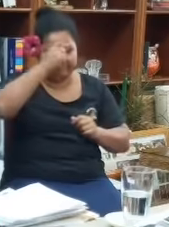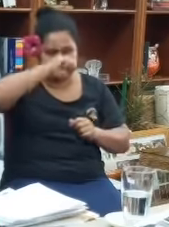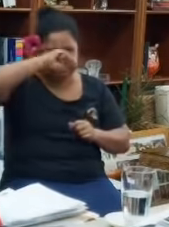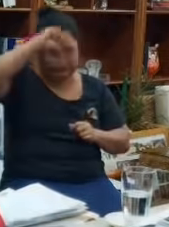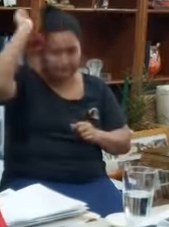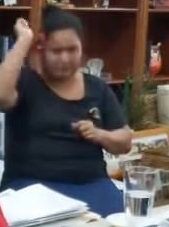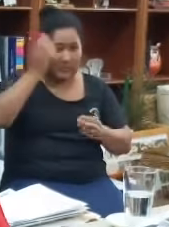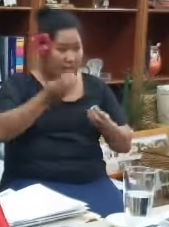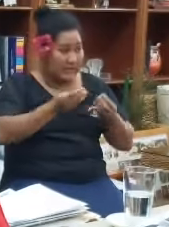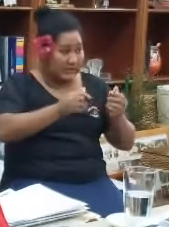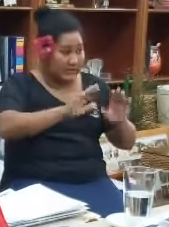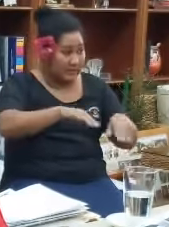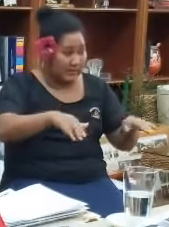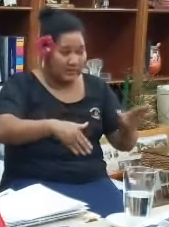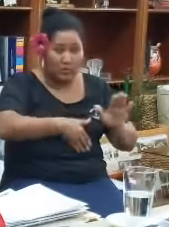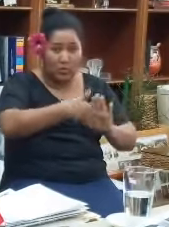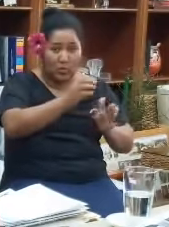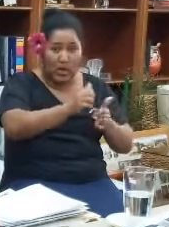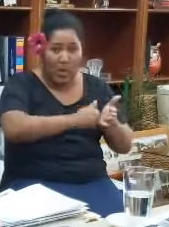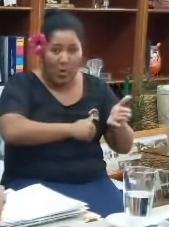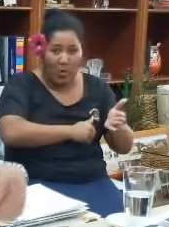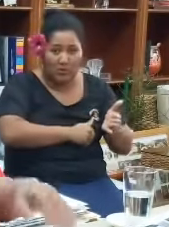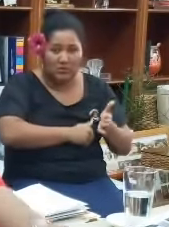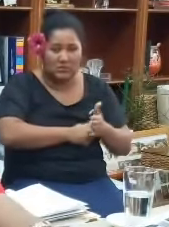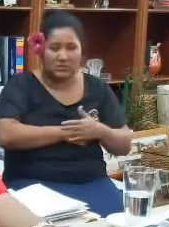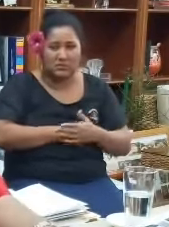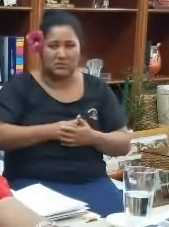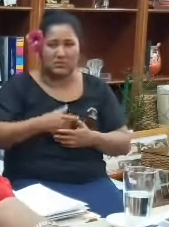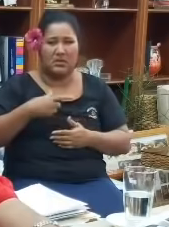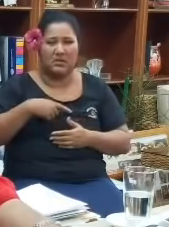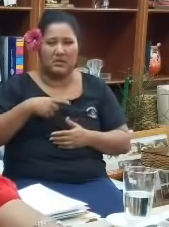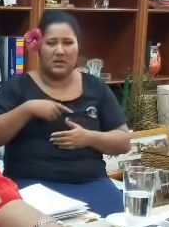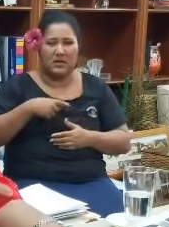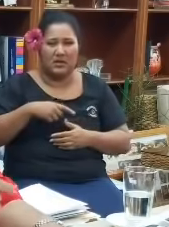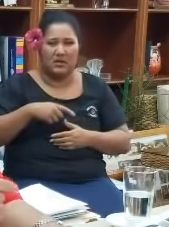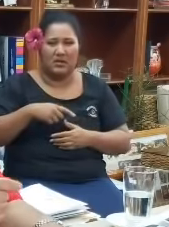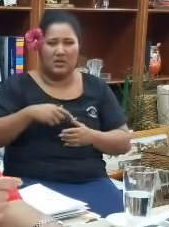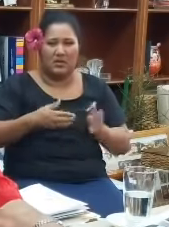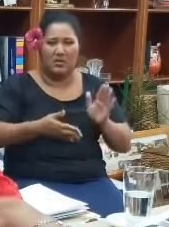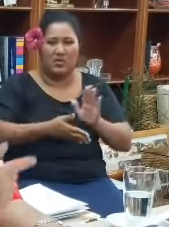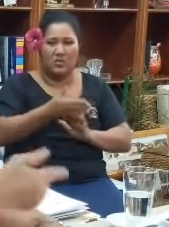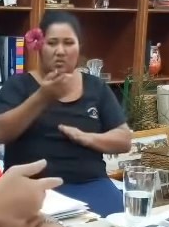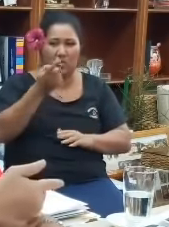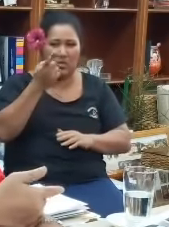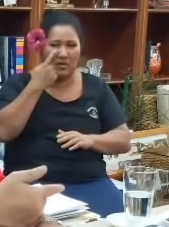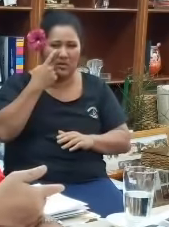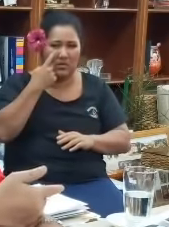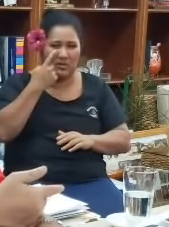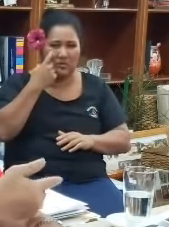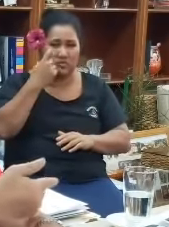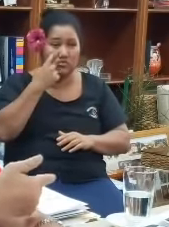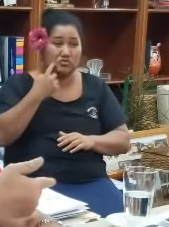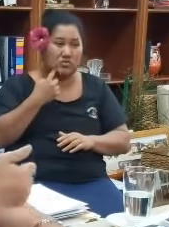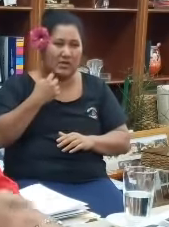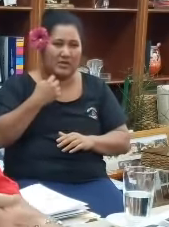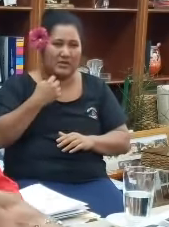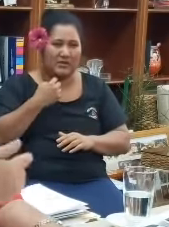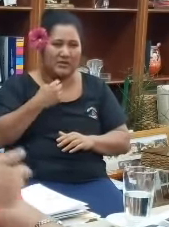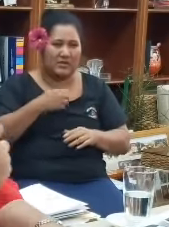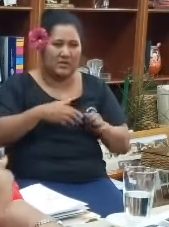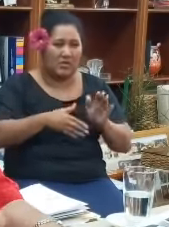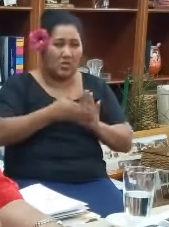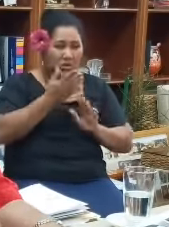wa ngaoi sikamak wa la ngaoi sikamak wa kam fai wa ru foi wa foi chu e